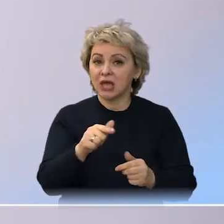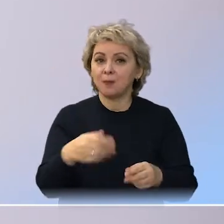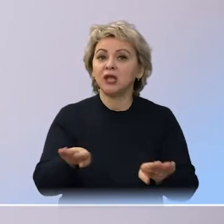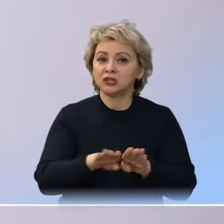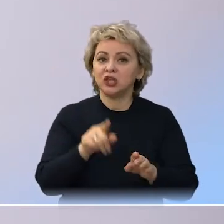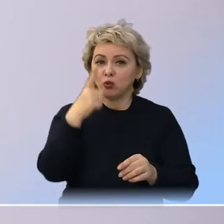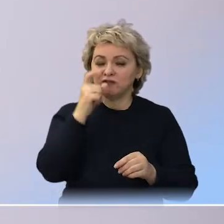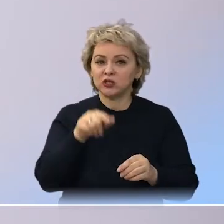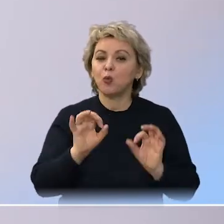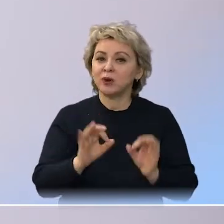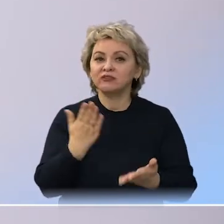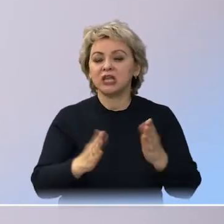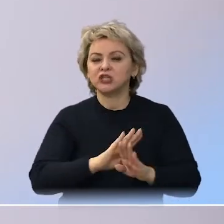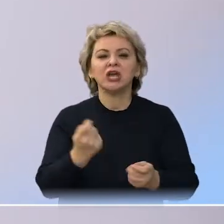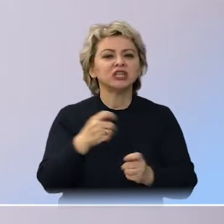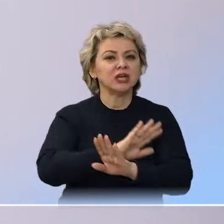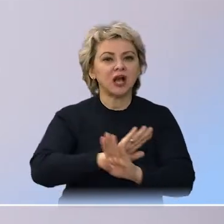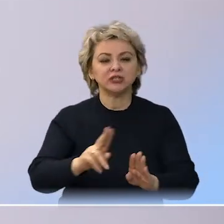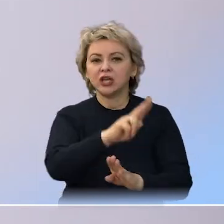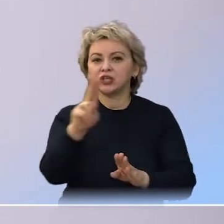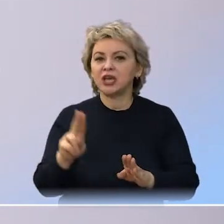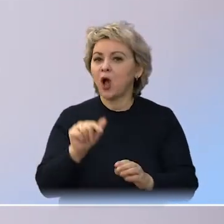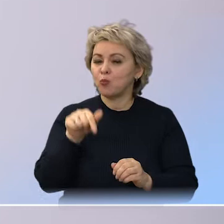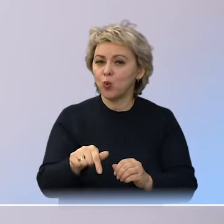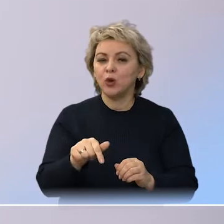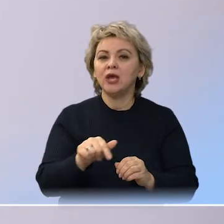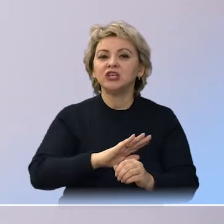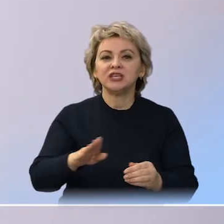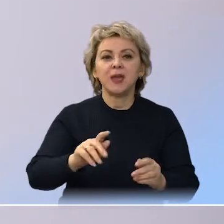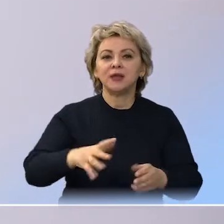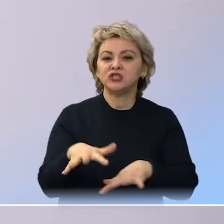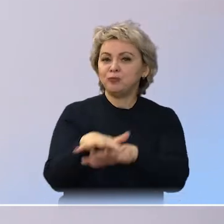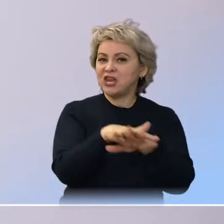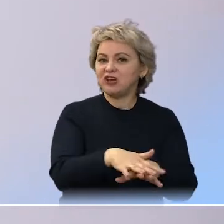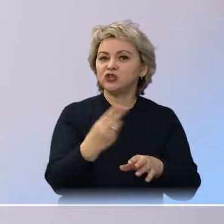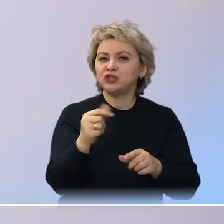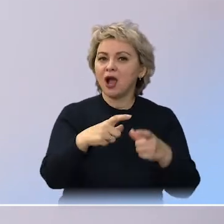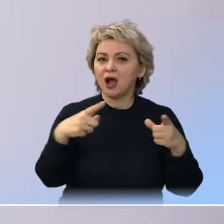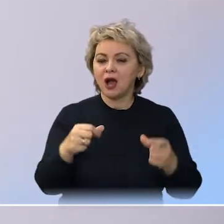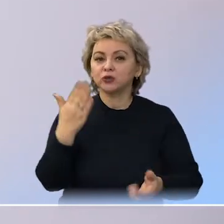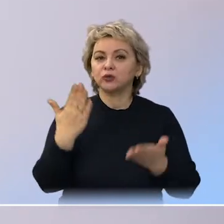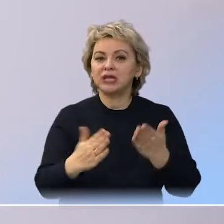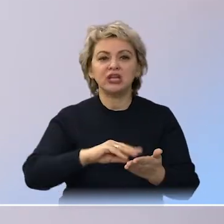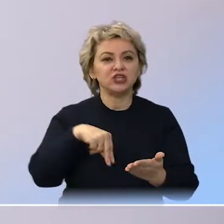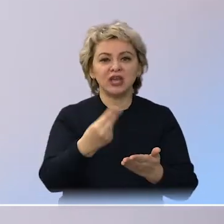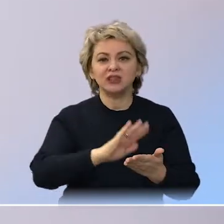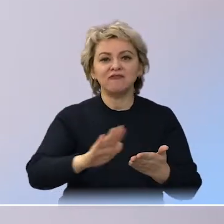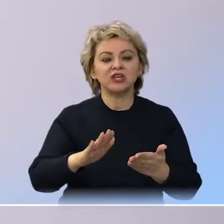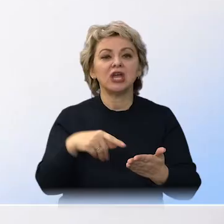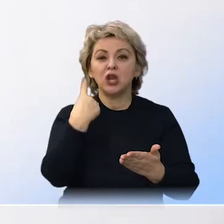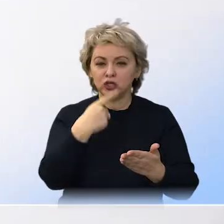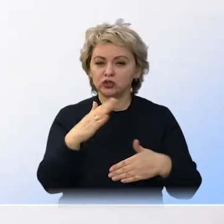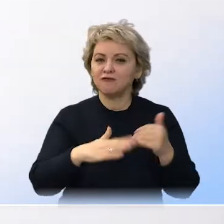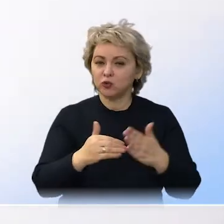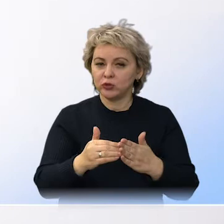эту информацию. Но никогда, никому, ни при каких обстоятельствах не переводите деньги на карту или не отдавайте их